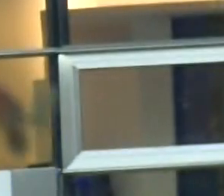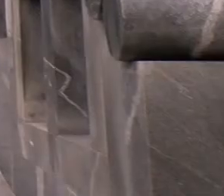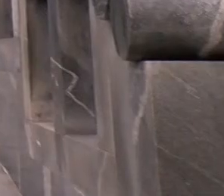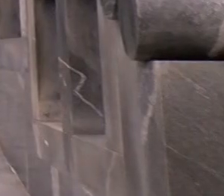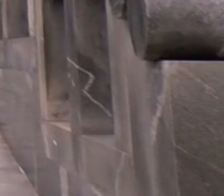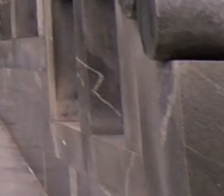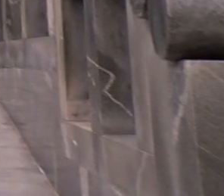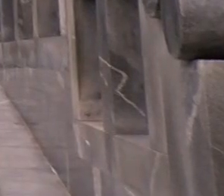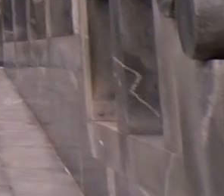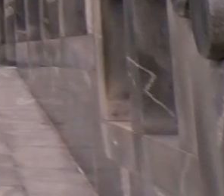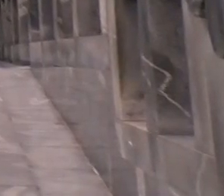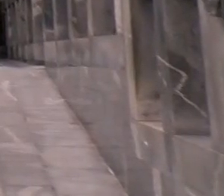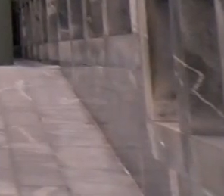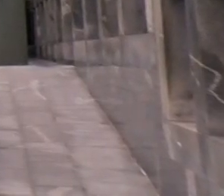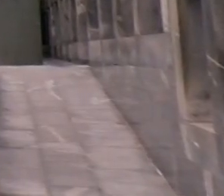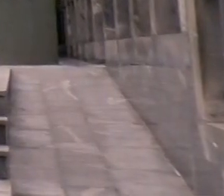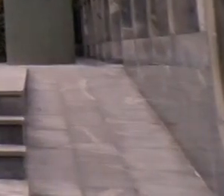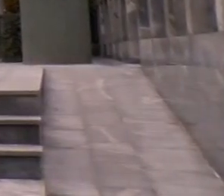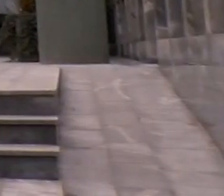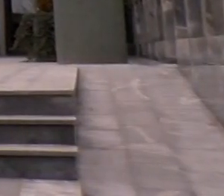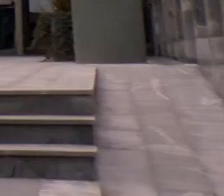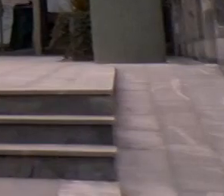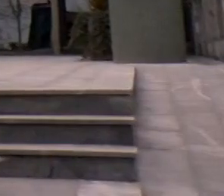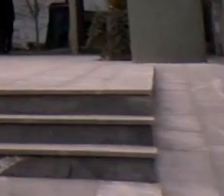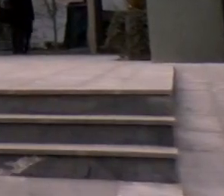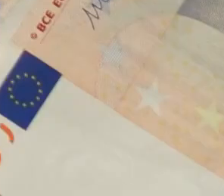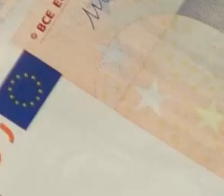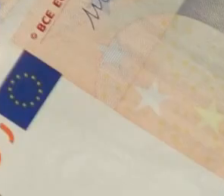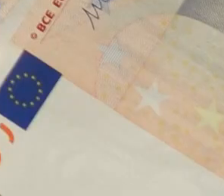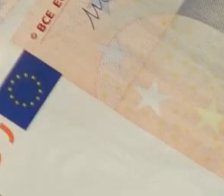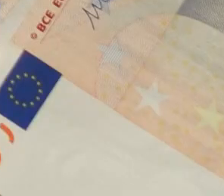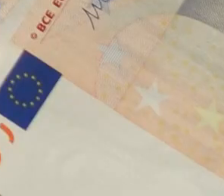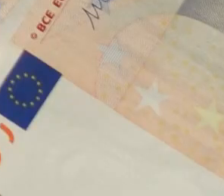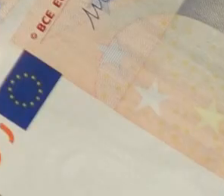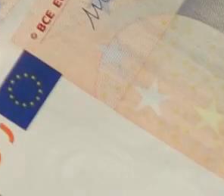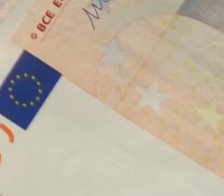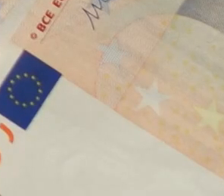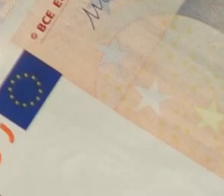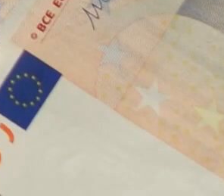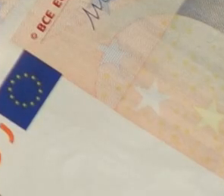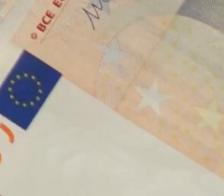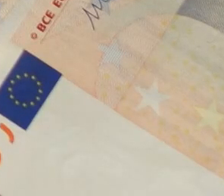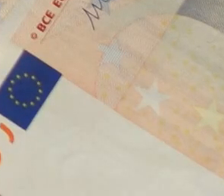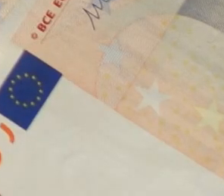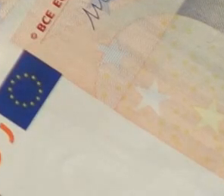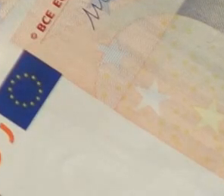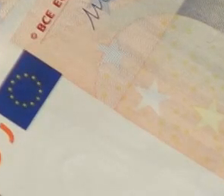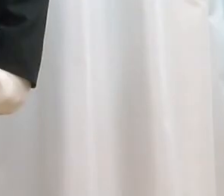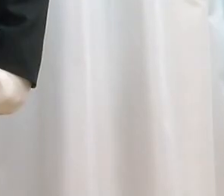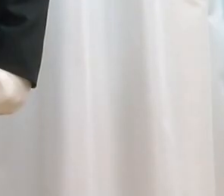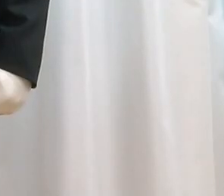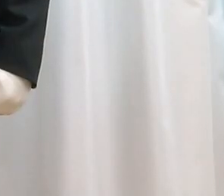unije. Ministrstvo za obrambo je bilo v letu 2019 103 milijoni evrov od skupno 5,5 milijarde